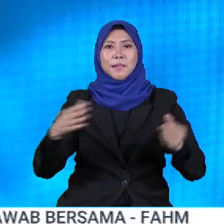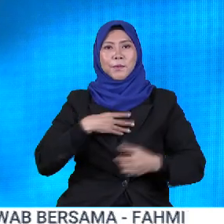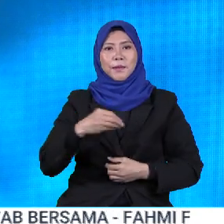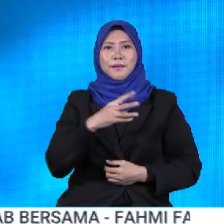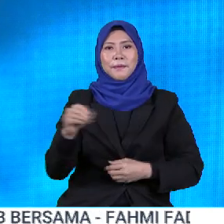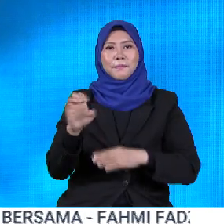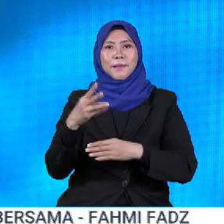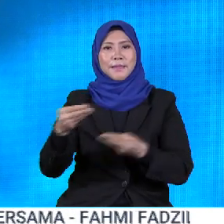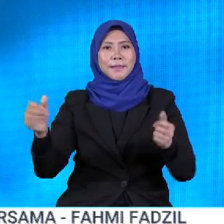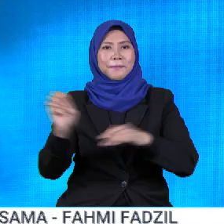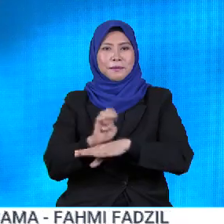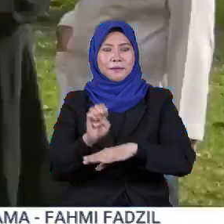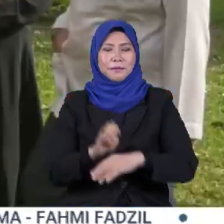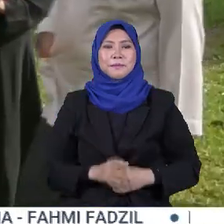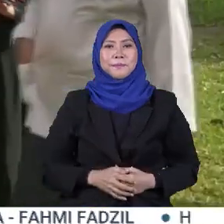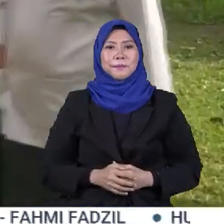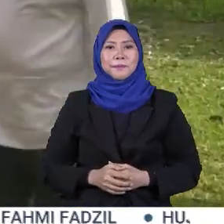Mas.